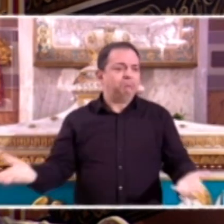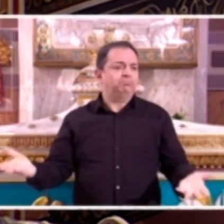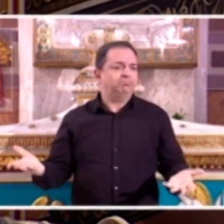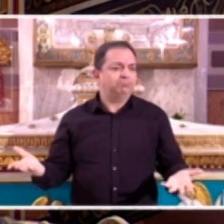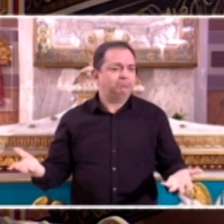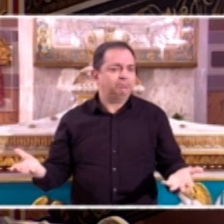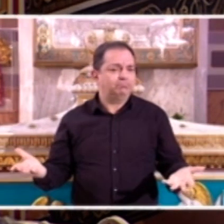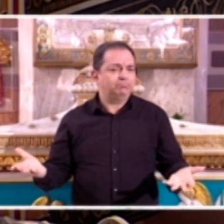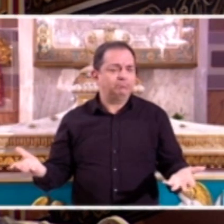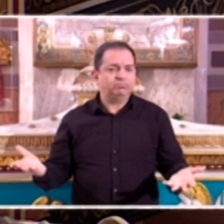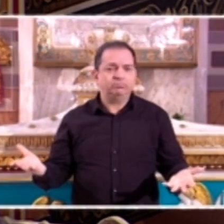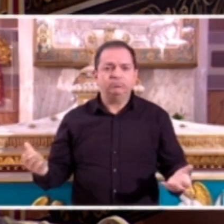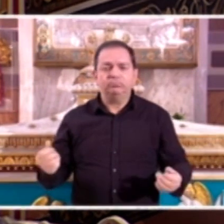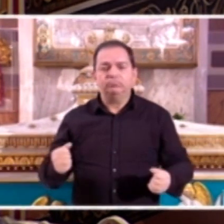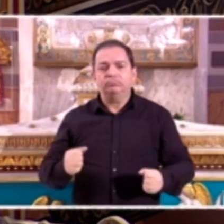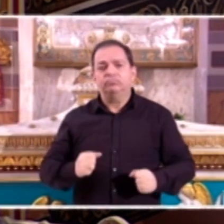απέλαβε.